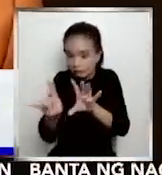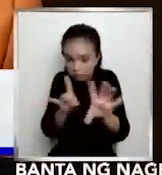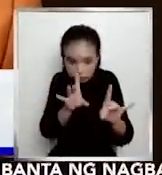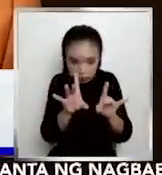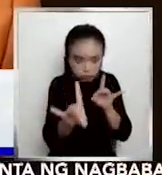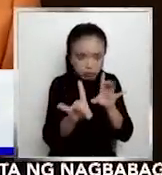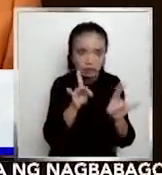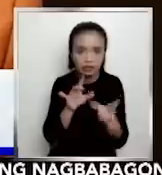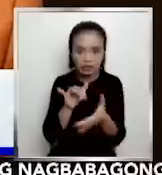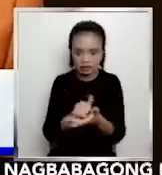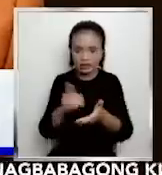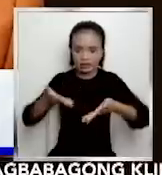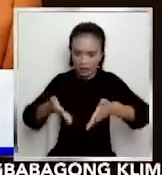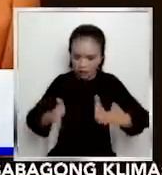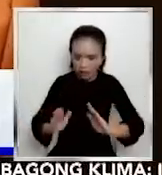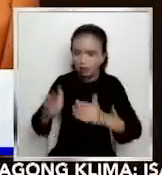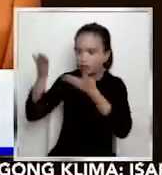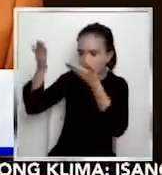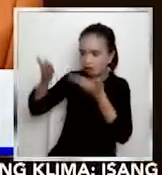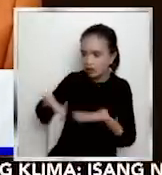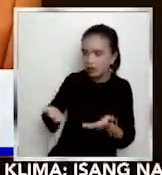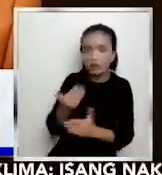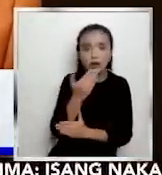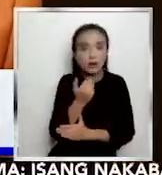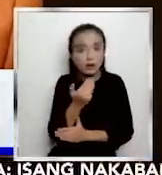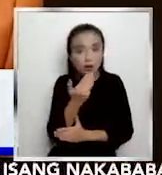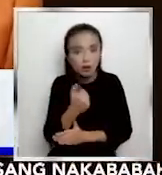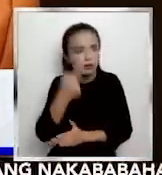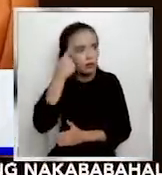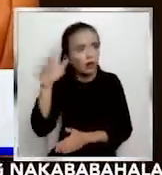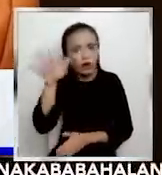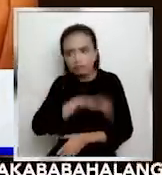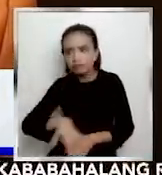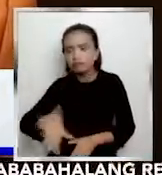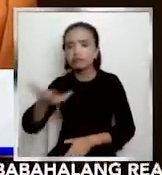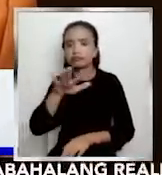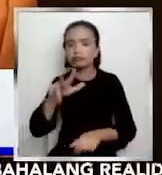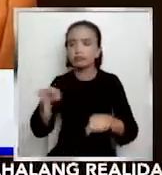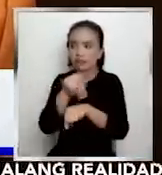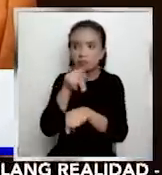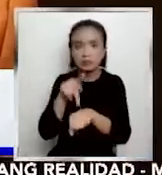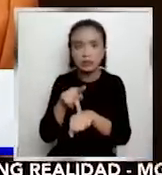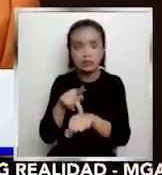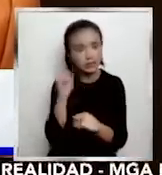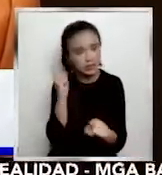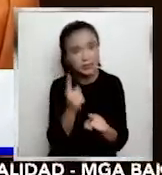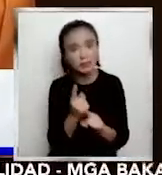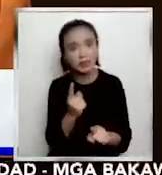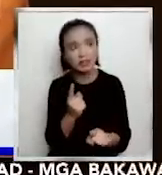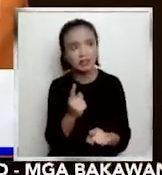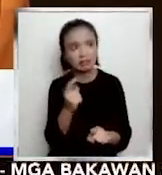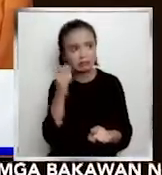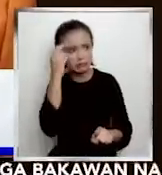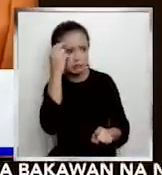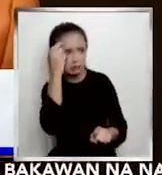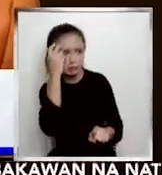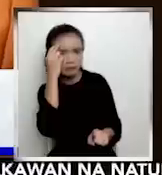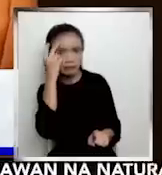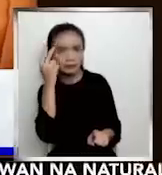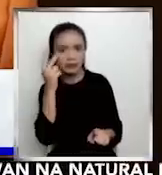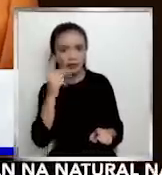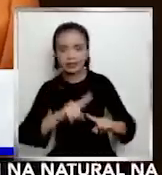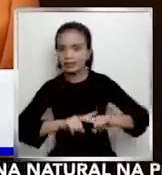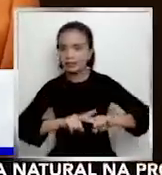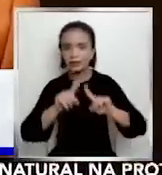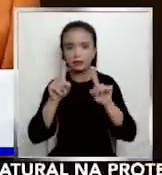na mag-angkat ng asukal para sa buong bansa. Di ba kaduda-duda yan? Di ba sa ganyan